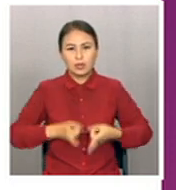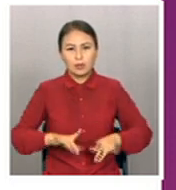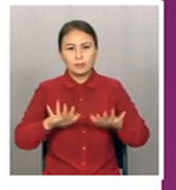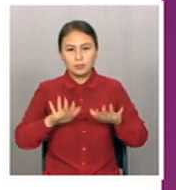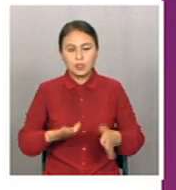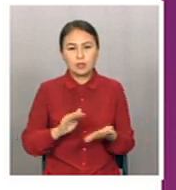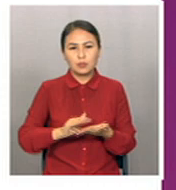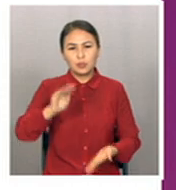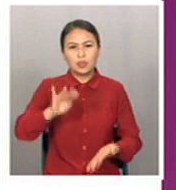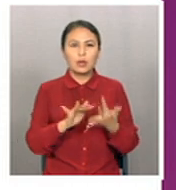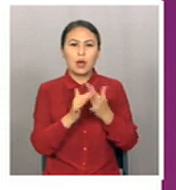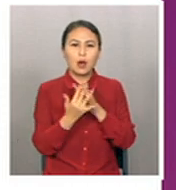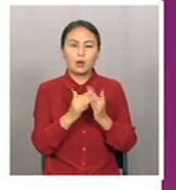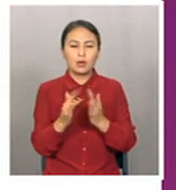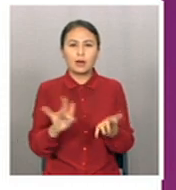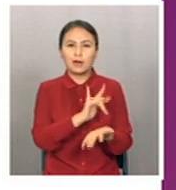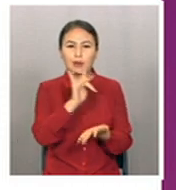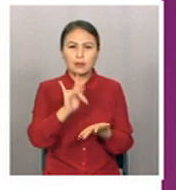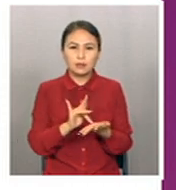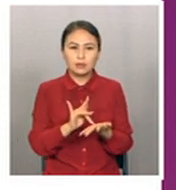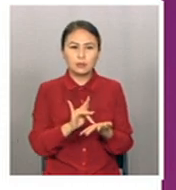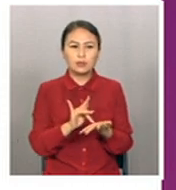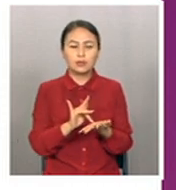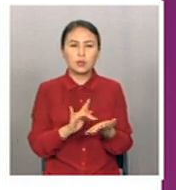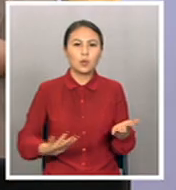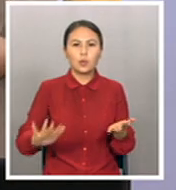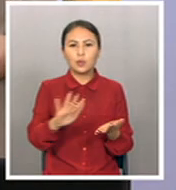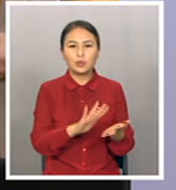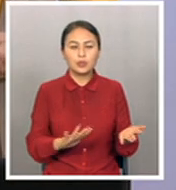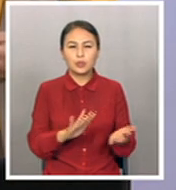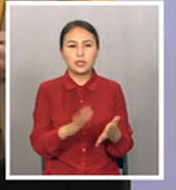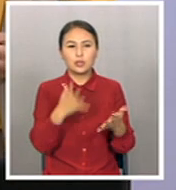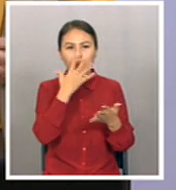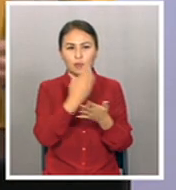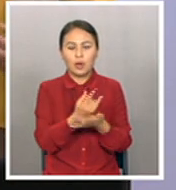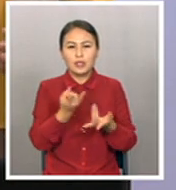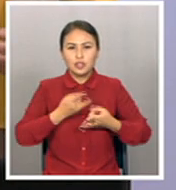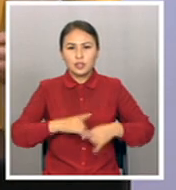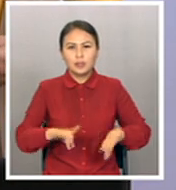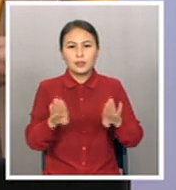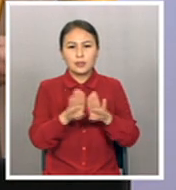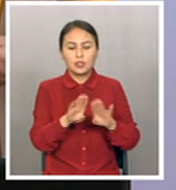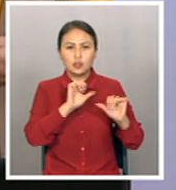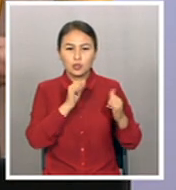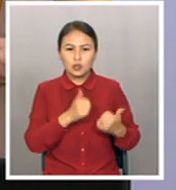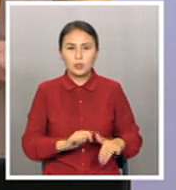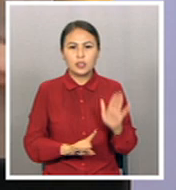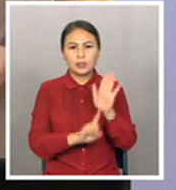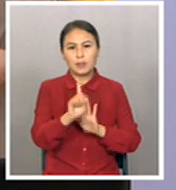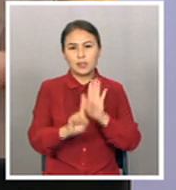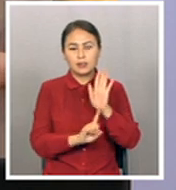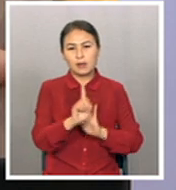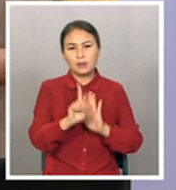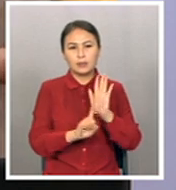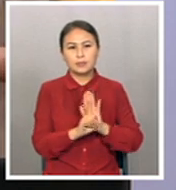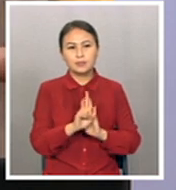өскен ауылың, қалаң мен өңіріңе, яғни туған жерге деген сүйіспеншіліктен басталады.